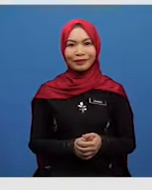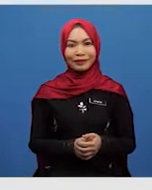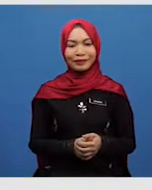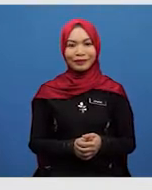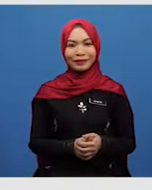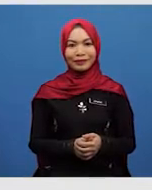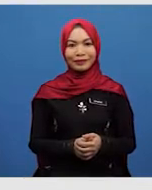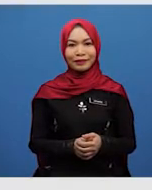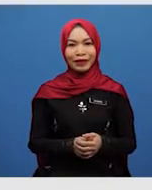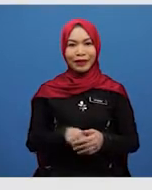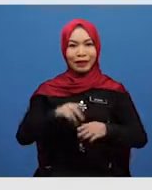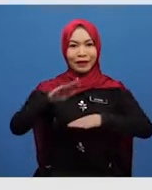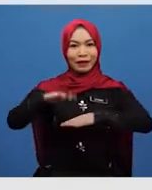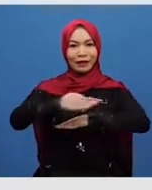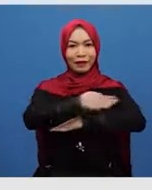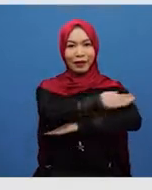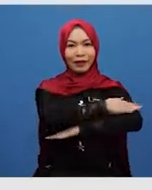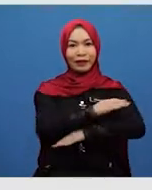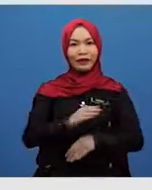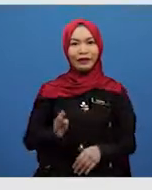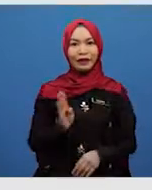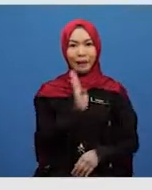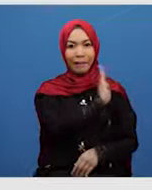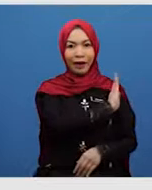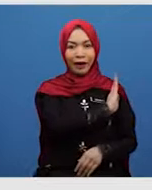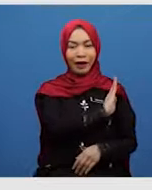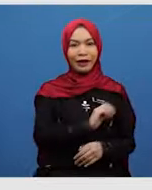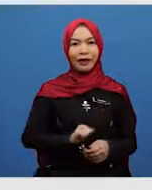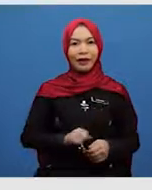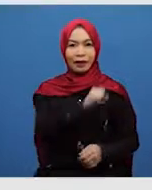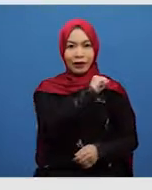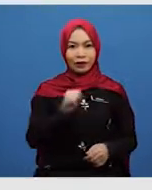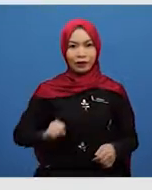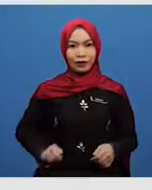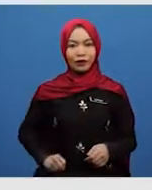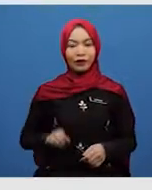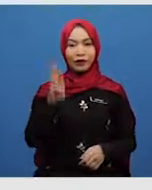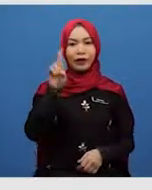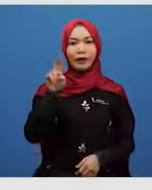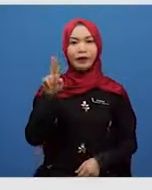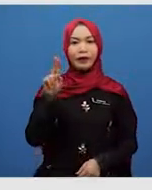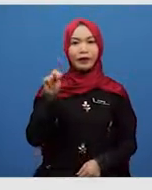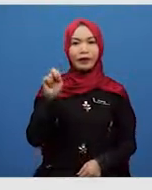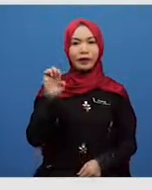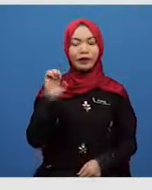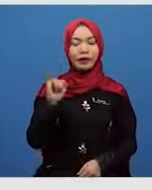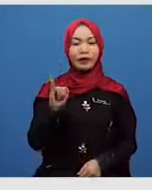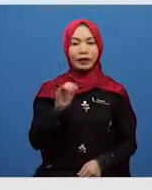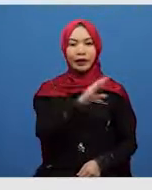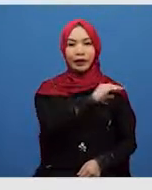kawasan pantai barat dikuasai oleh Kesultanan Brunei manakala kawasan pantai timur